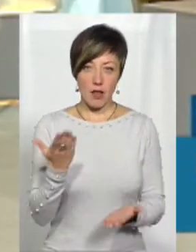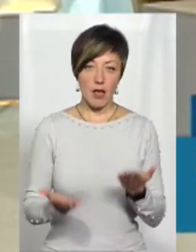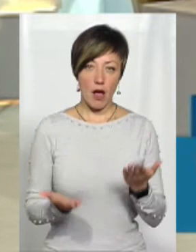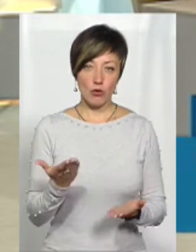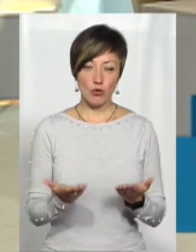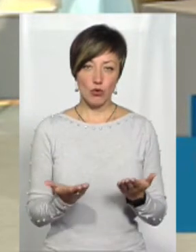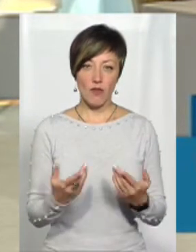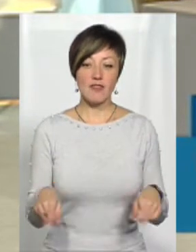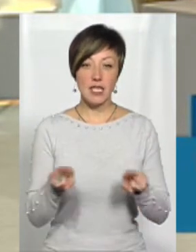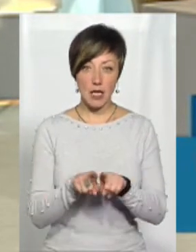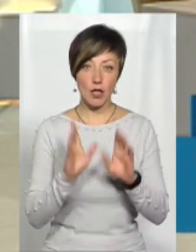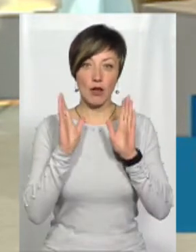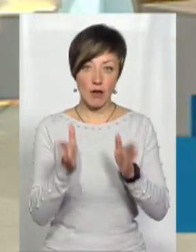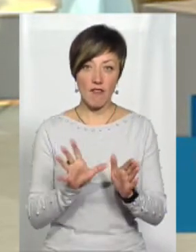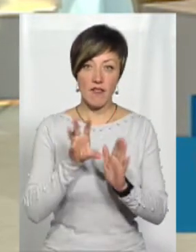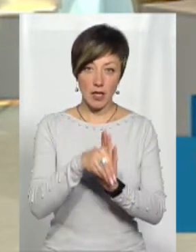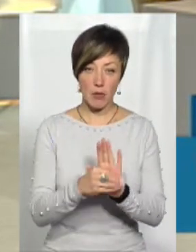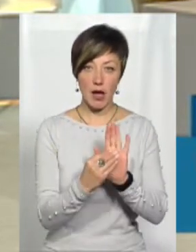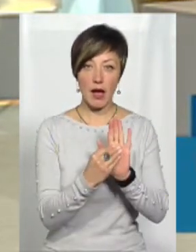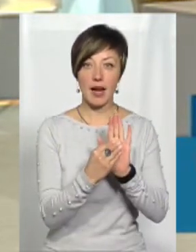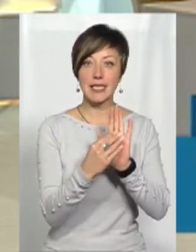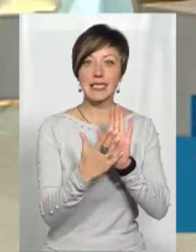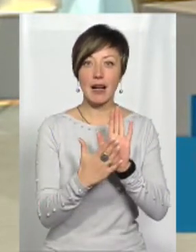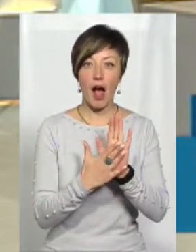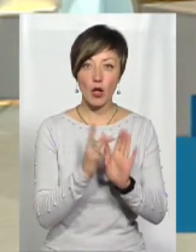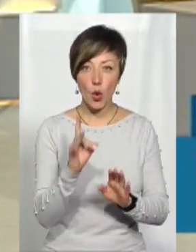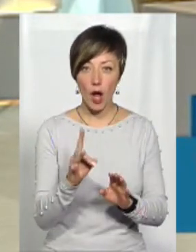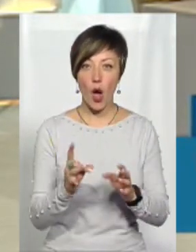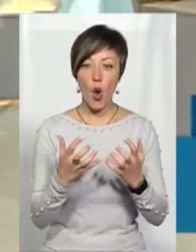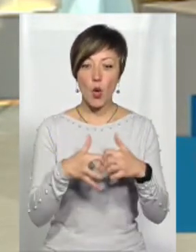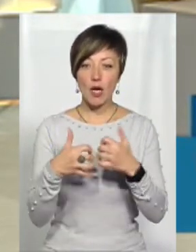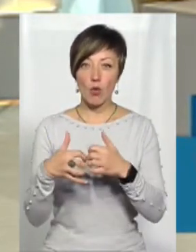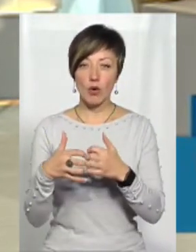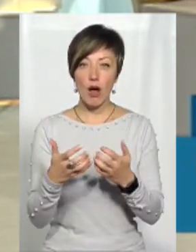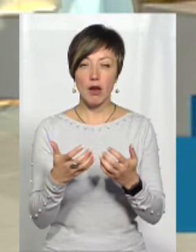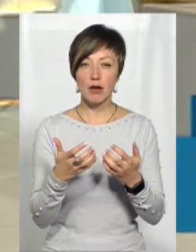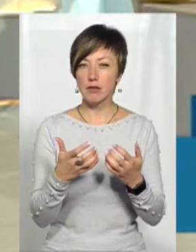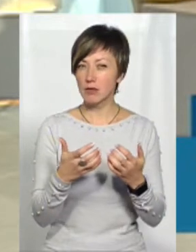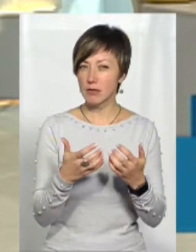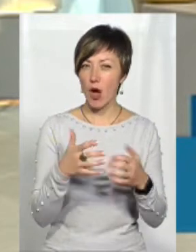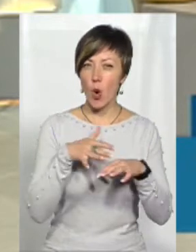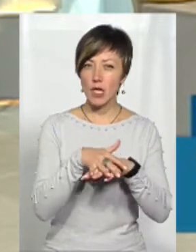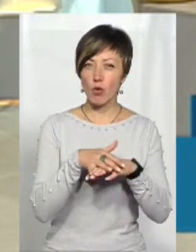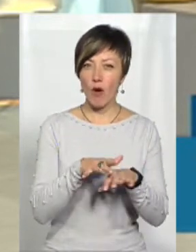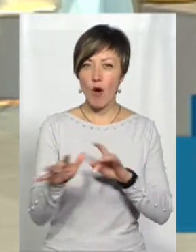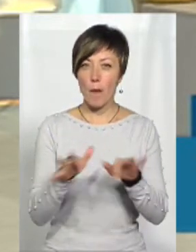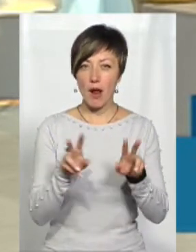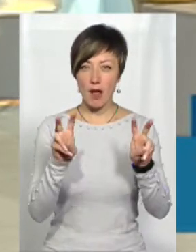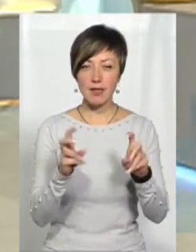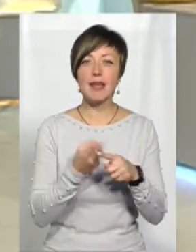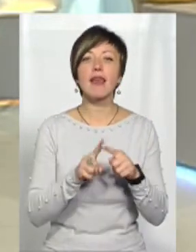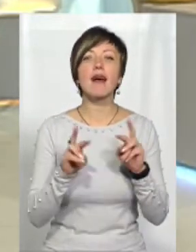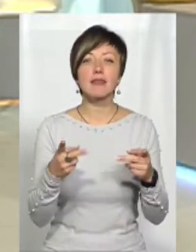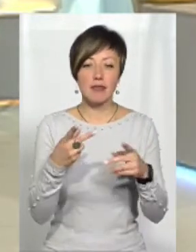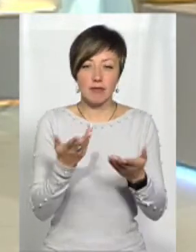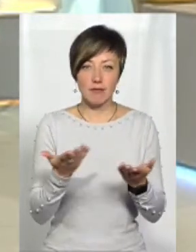таки введемо реєстратор розрахункових операцій? От що це виглядає, як це виглядає в житті? В житті